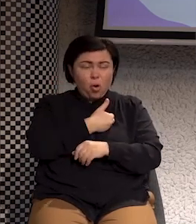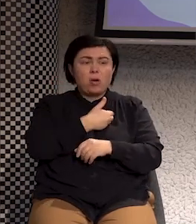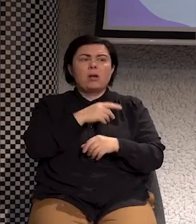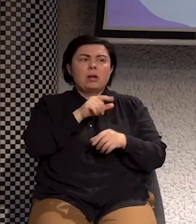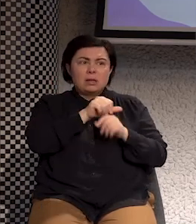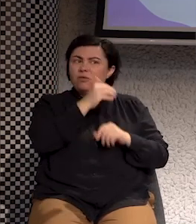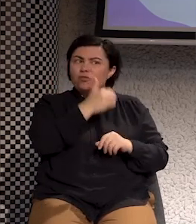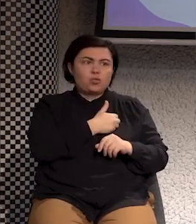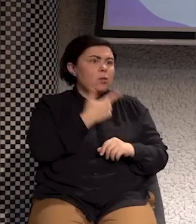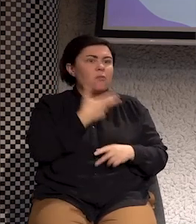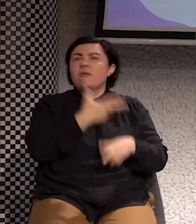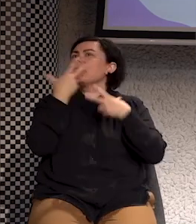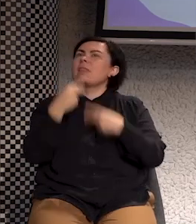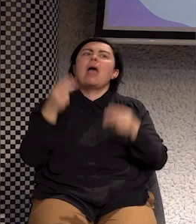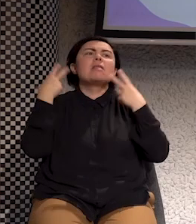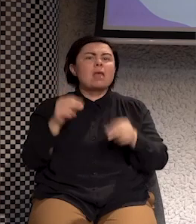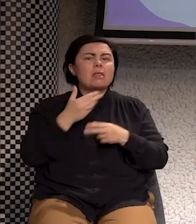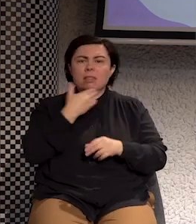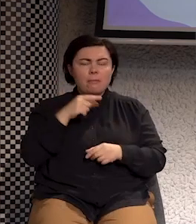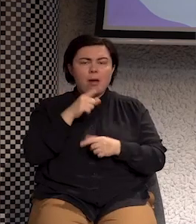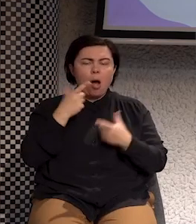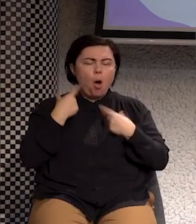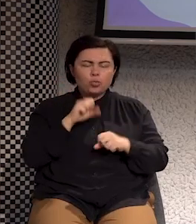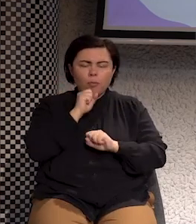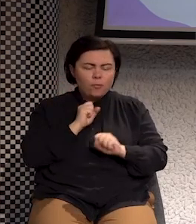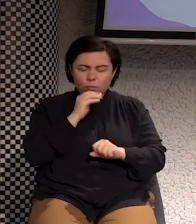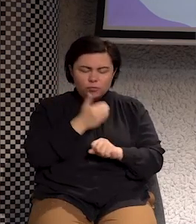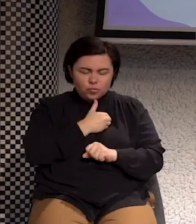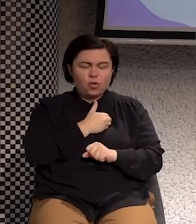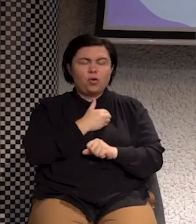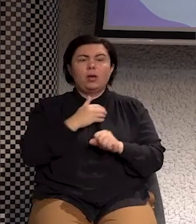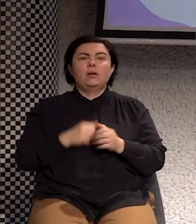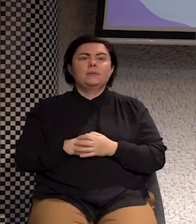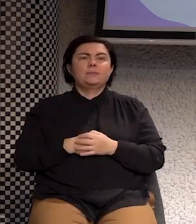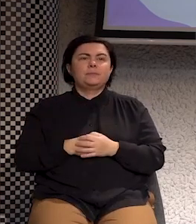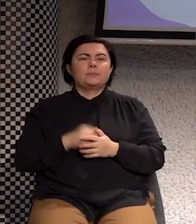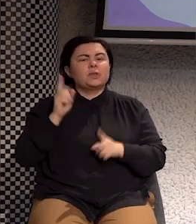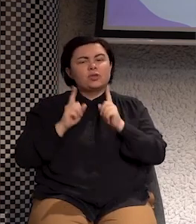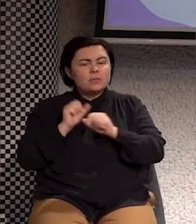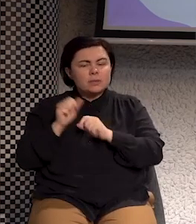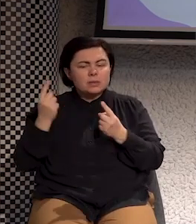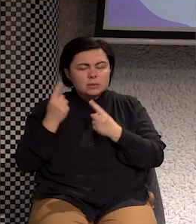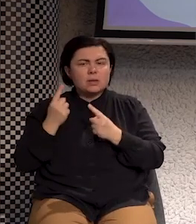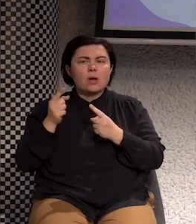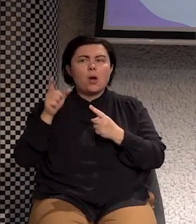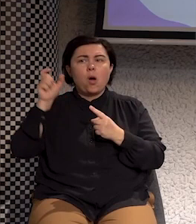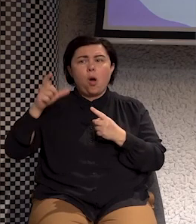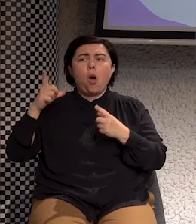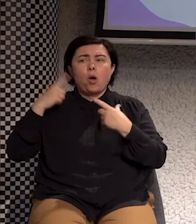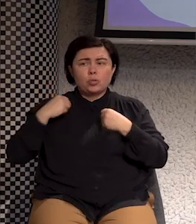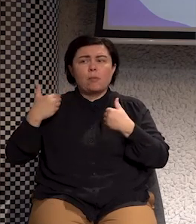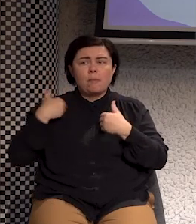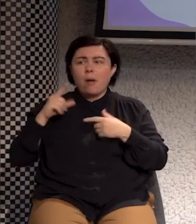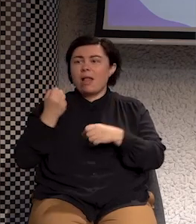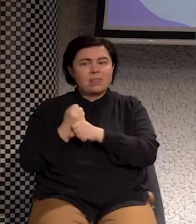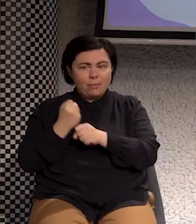jest definitywnie nie mamy takiej osoby. Czasami się zdarza, że taka osoba była, ale już nie pracuje, co